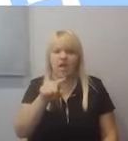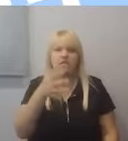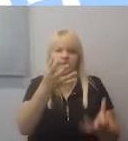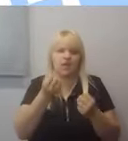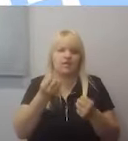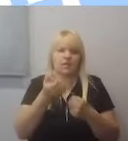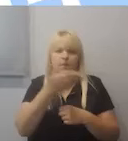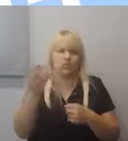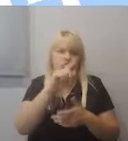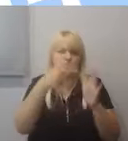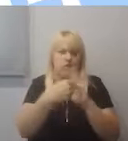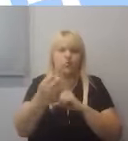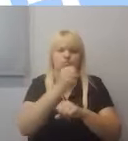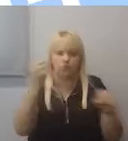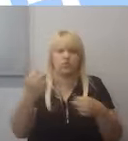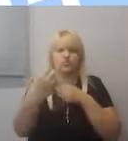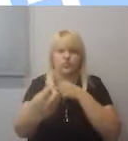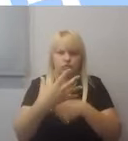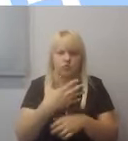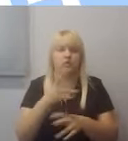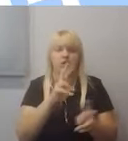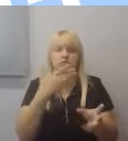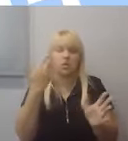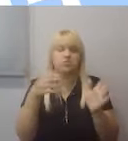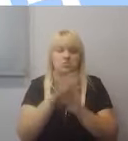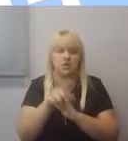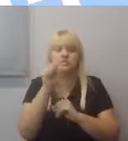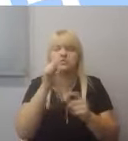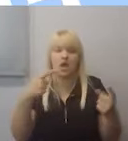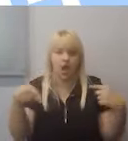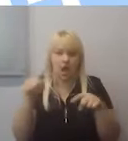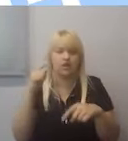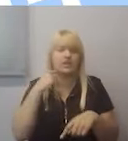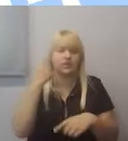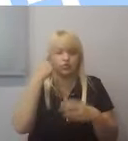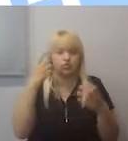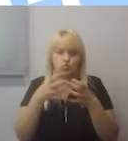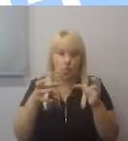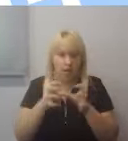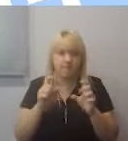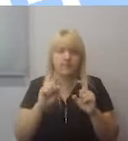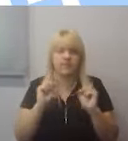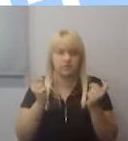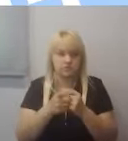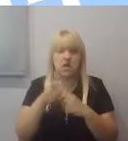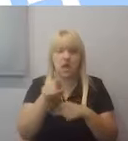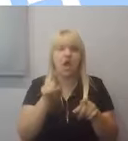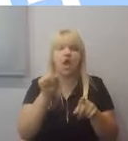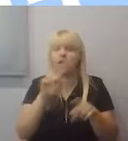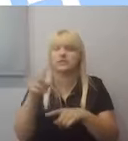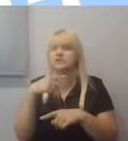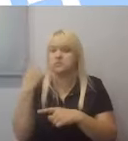sūtiet visi tie kas nav šeit klātienē sēžu zālē rīgas domē tie kas ir rīgas domes sēžu zālē droši ceļiet roku tā kā klasē